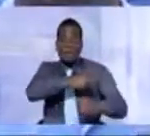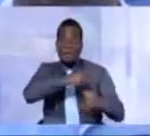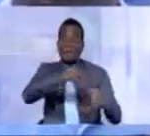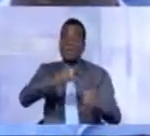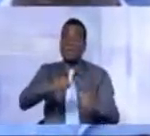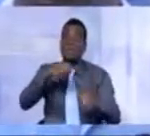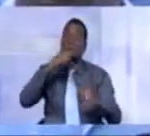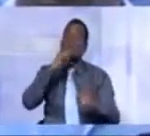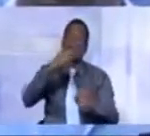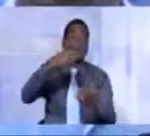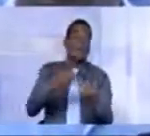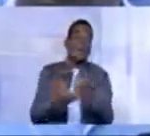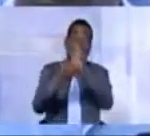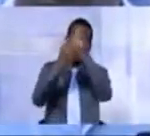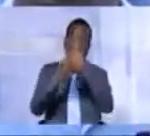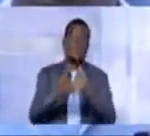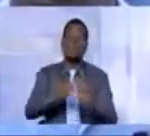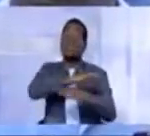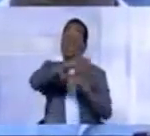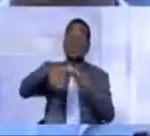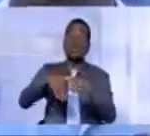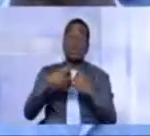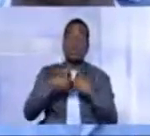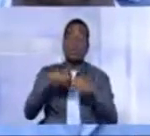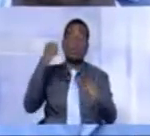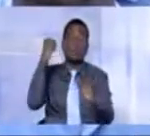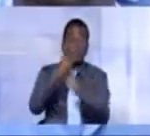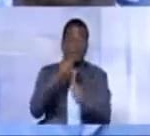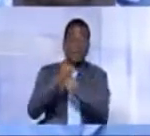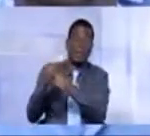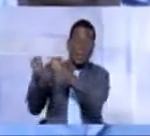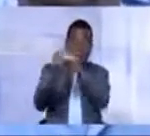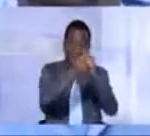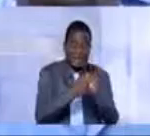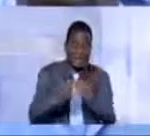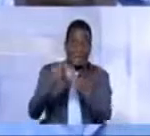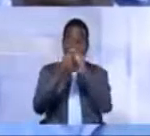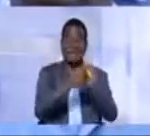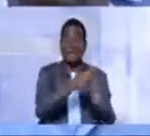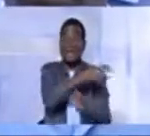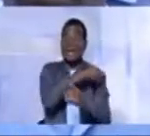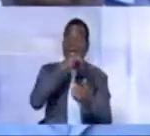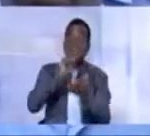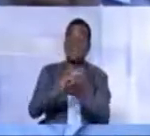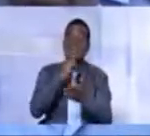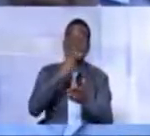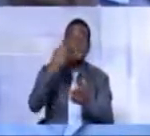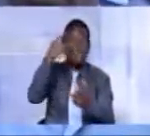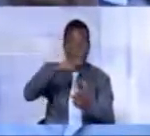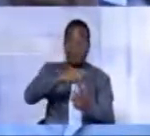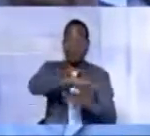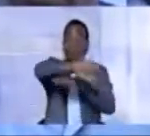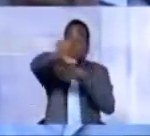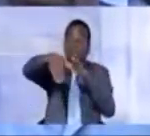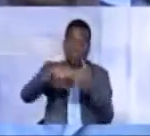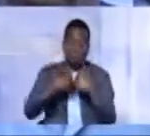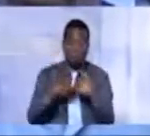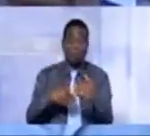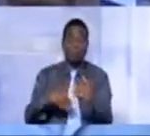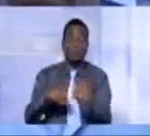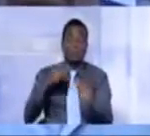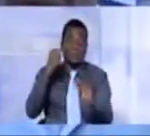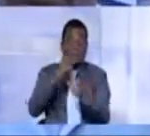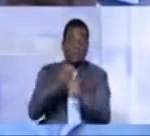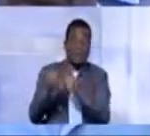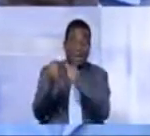Sans la population, la police ne peut pas survivre. Et donc, et c'est pour la population même que nous travaillons. Et